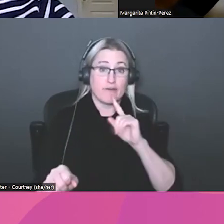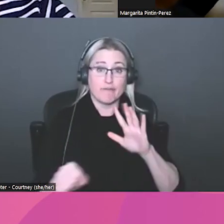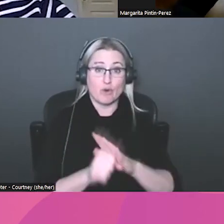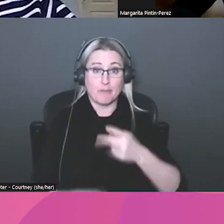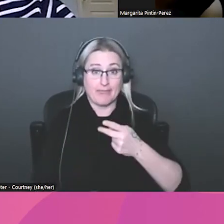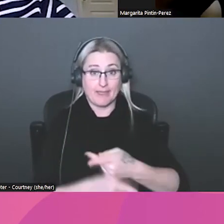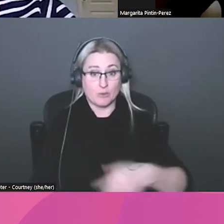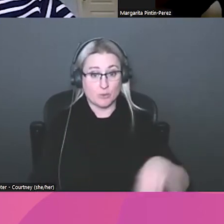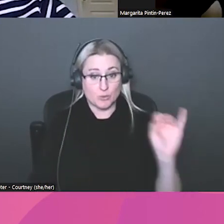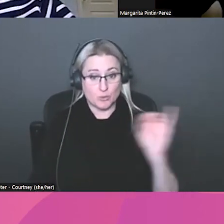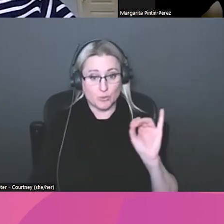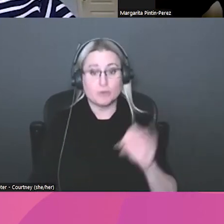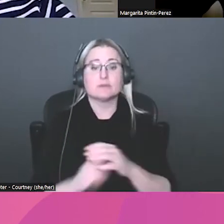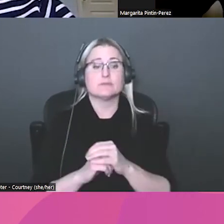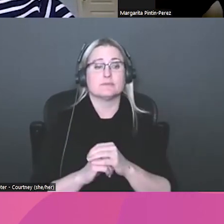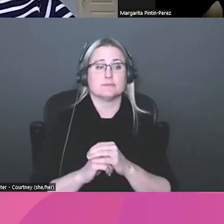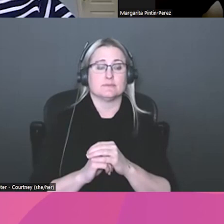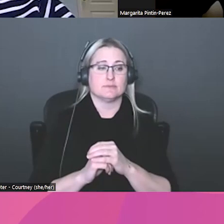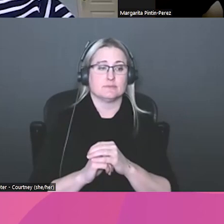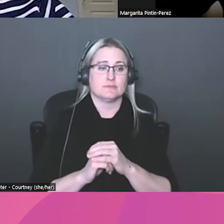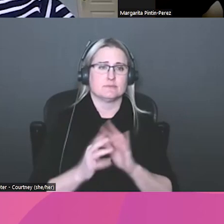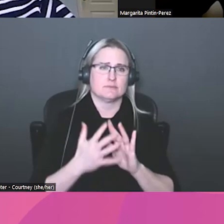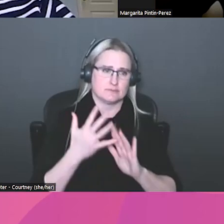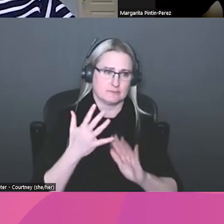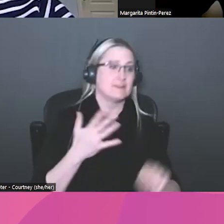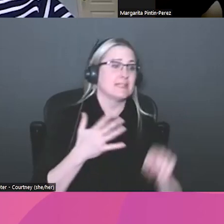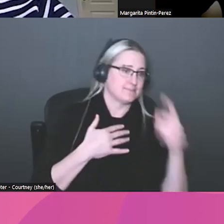d'obtenir des soins affirmatifs sur le genre.